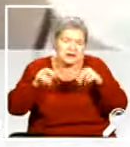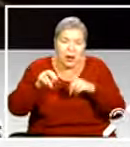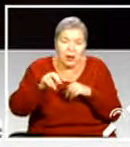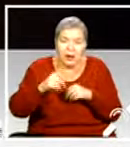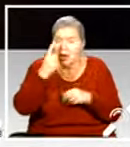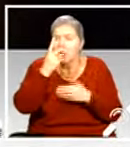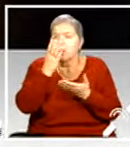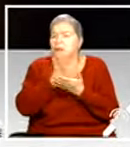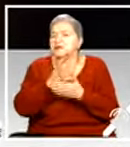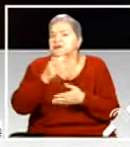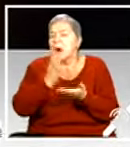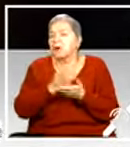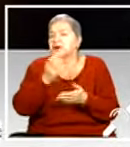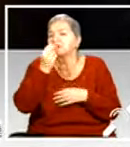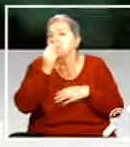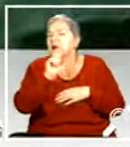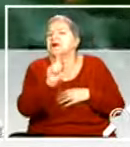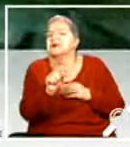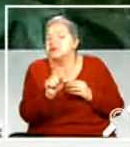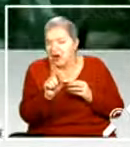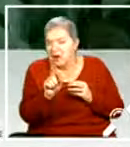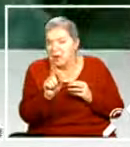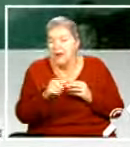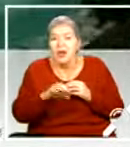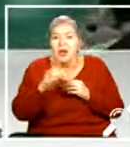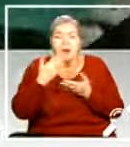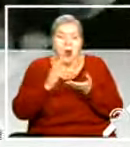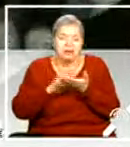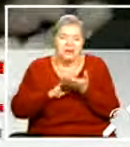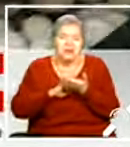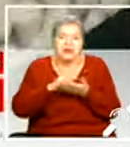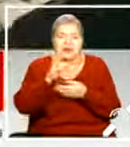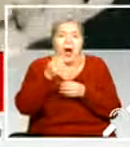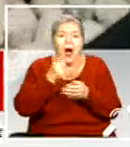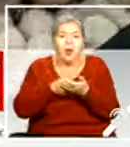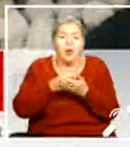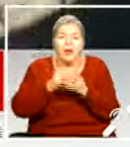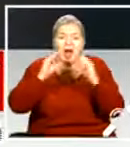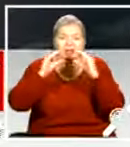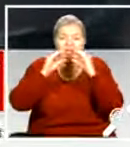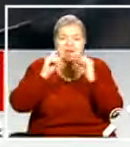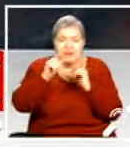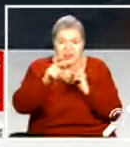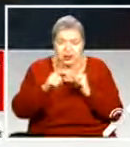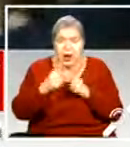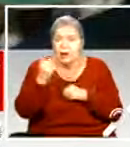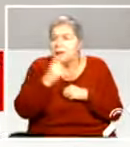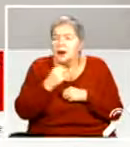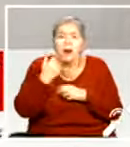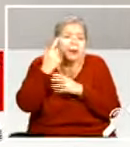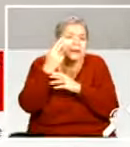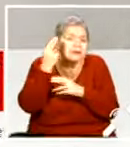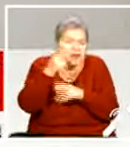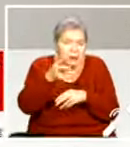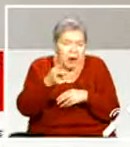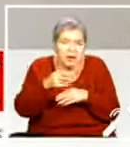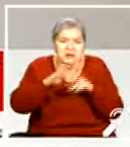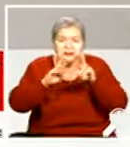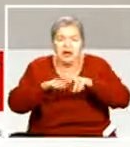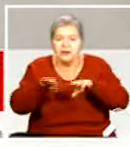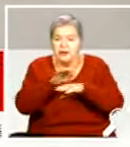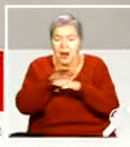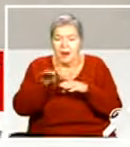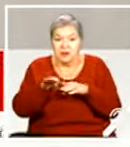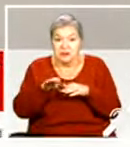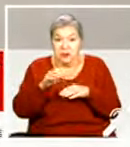dat au decis să și mănânce acolo, în zona de food court, motiv pentru care și-au cumpărat niște sandwich-uri de la unul dintre fast food-uri și s-au așezat la masă. Ei